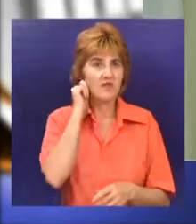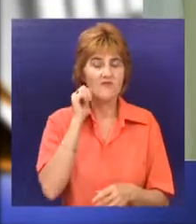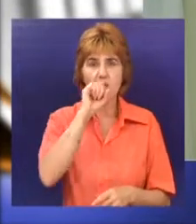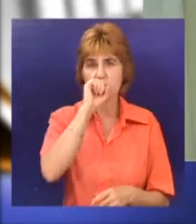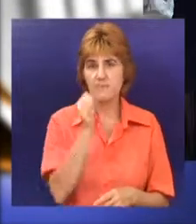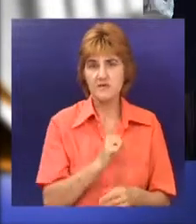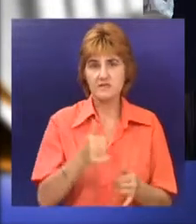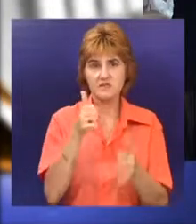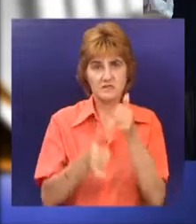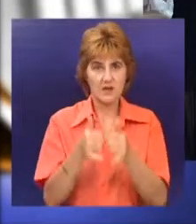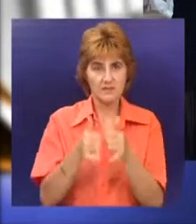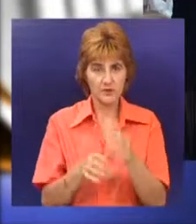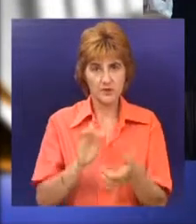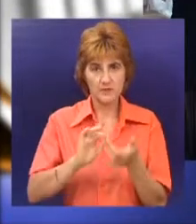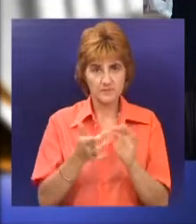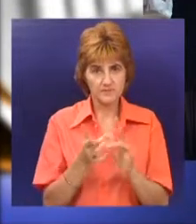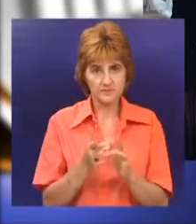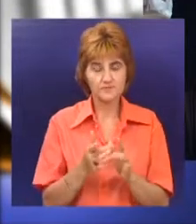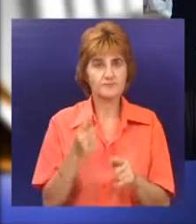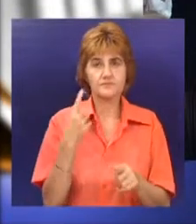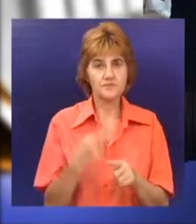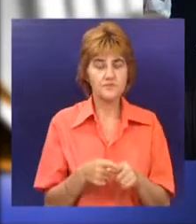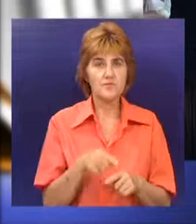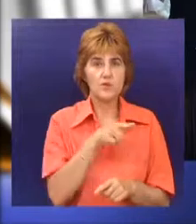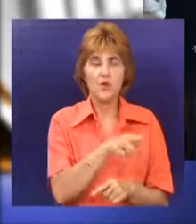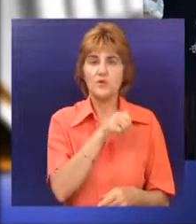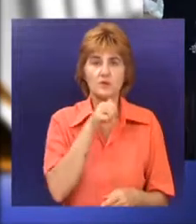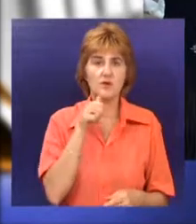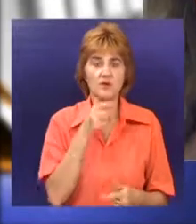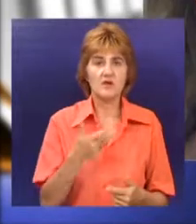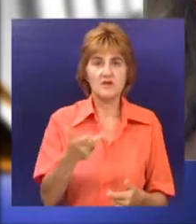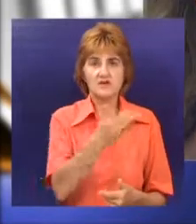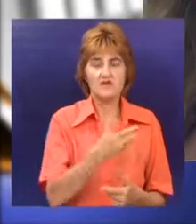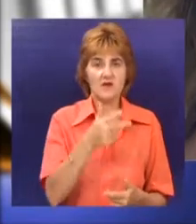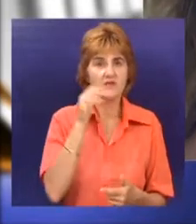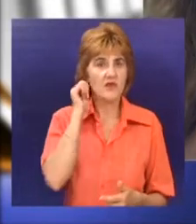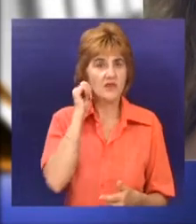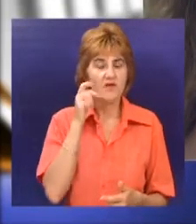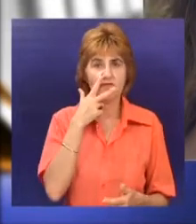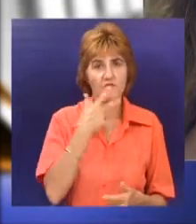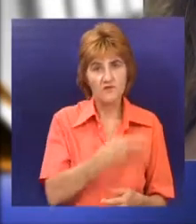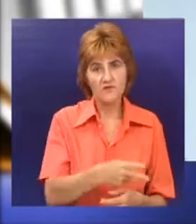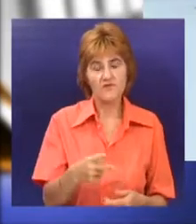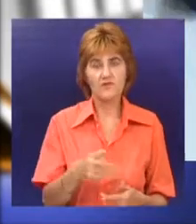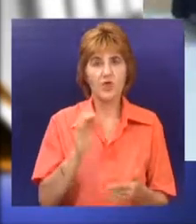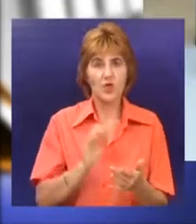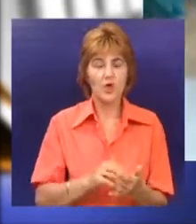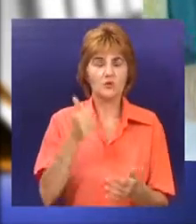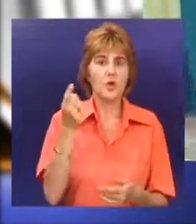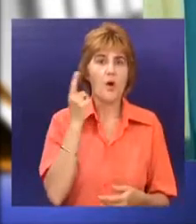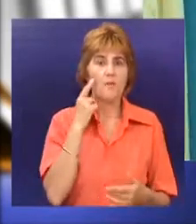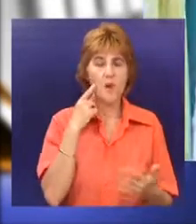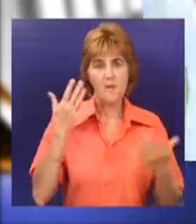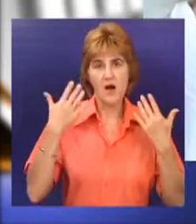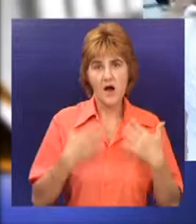drugim događajima. Činjenica da Šabićka stvara u Subotici bila je povod da sve tri devojke posete naš grad i još jednom isprobaju haljine koje su